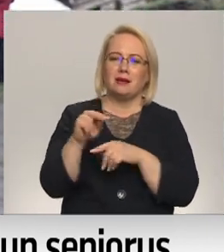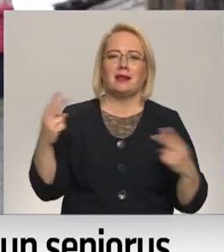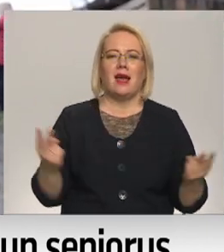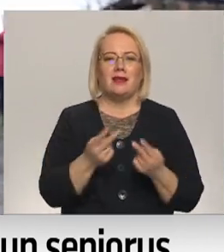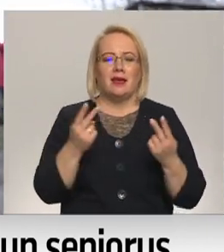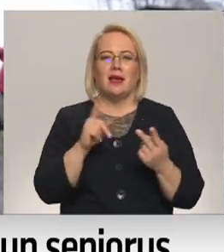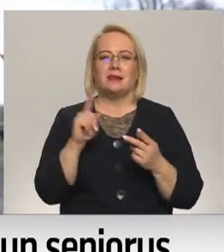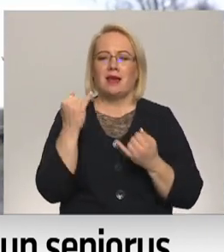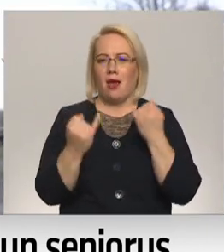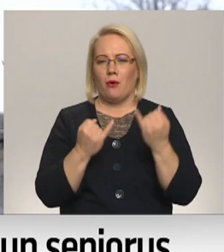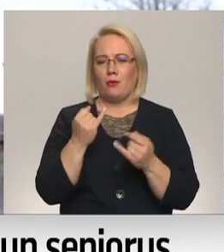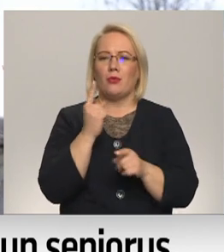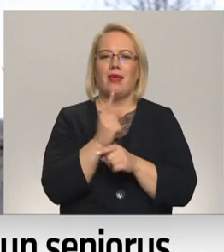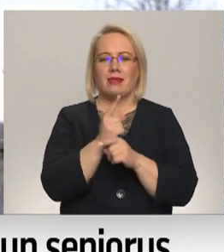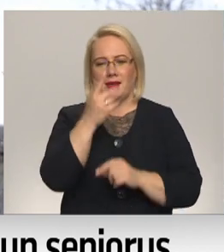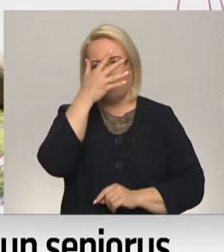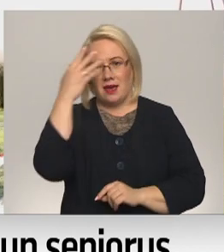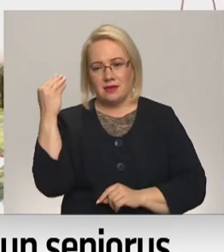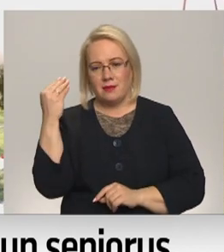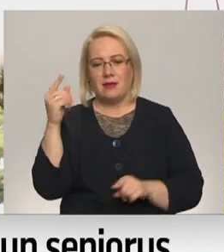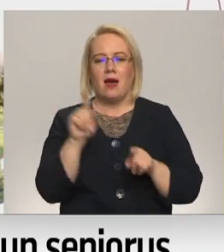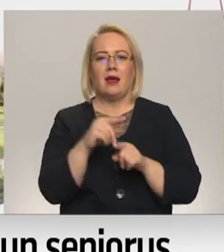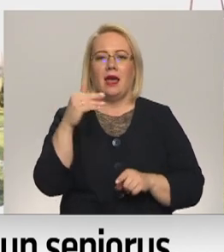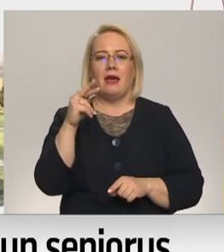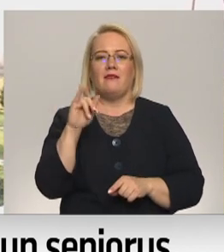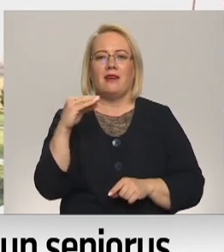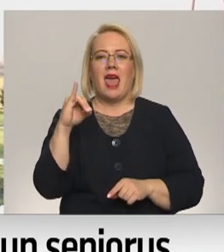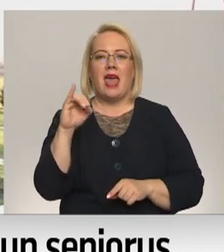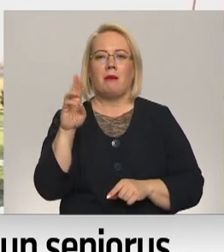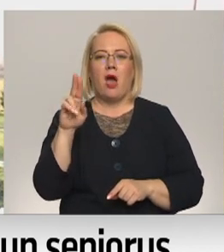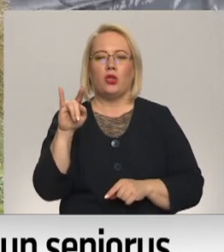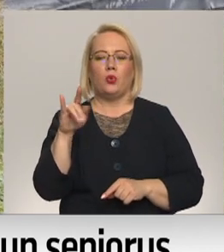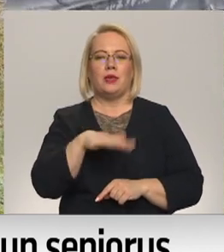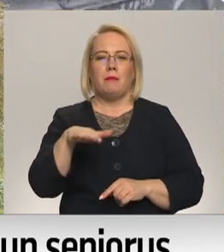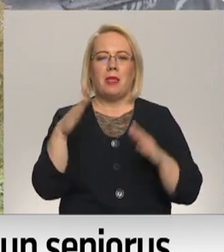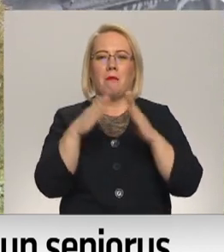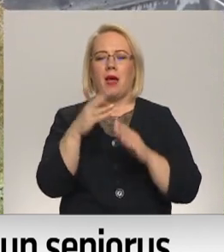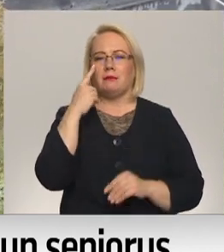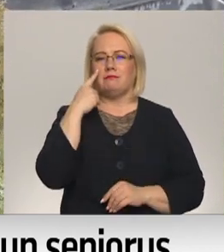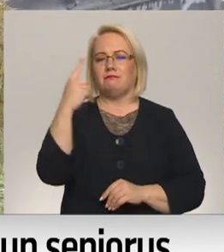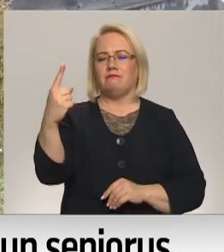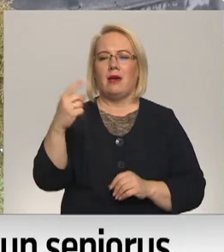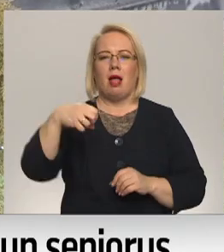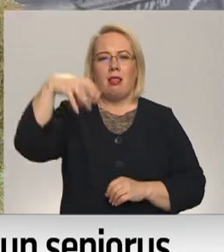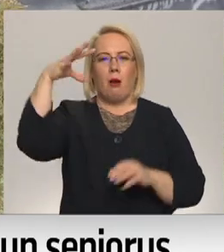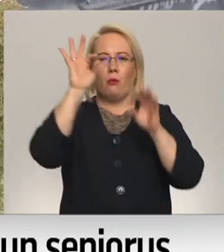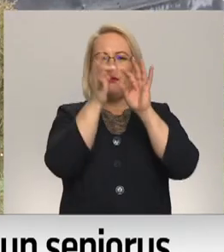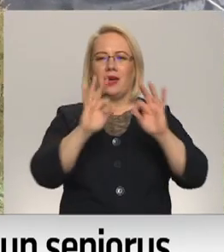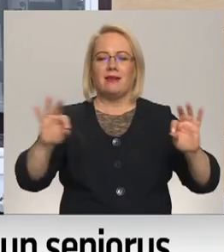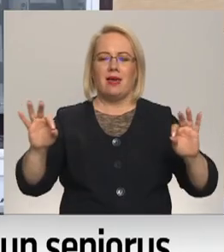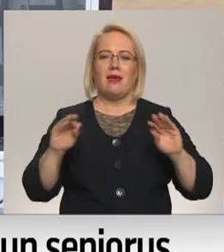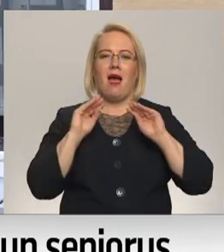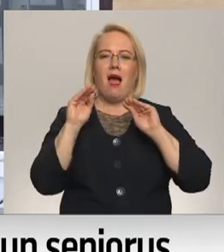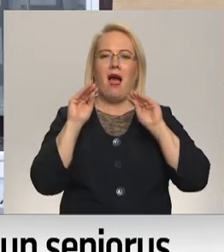ir nu jāpiekopi, ko nedrīkst aizmirst. Arī Freimaņu ģimenes māja pamanām jau iztālēm. Lampiņu virtenes izgaismo gan